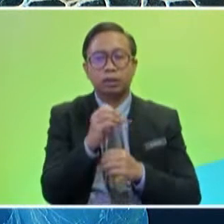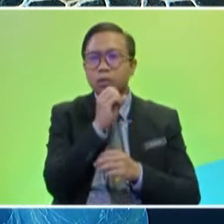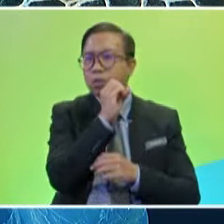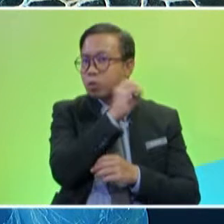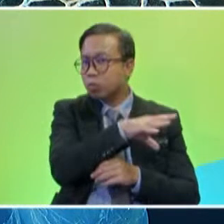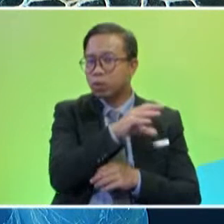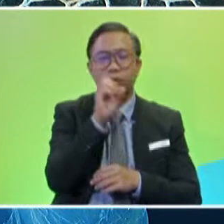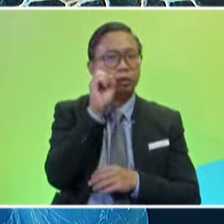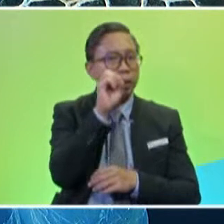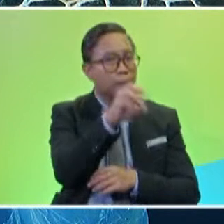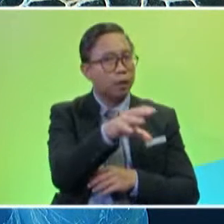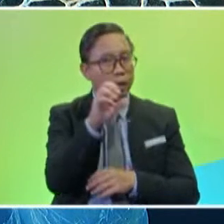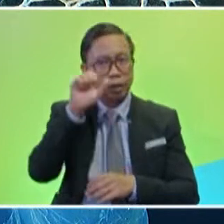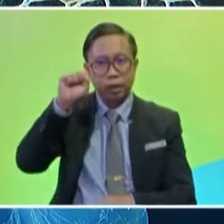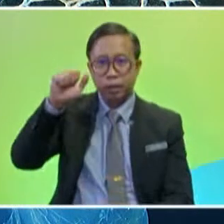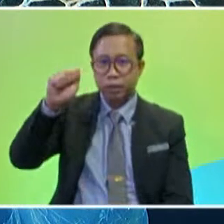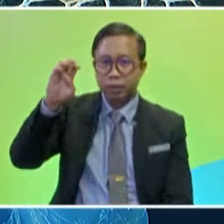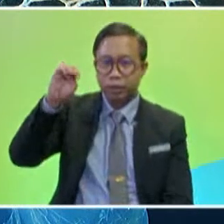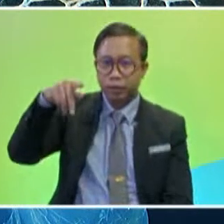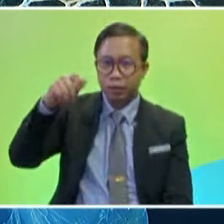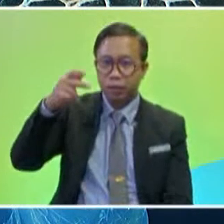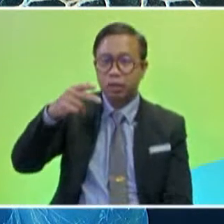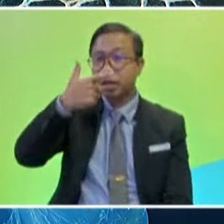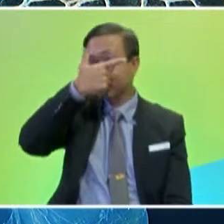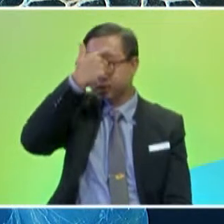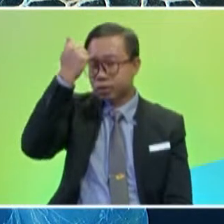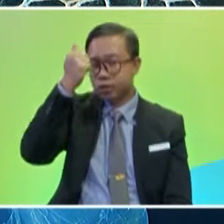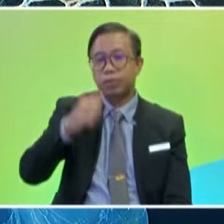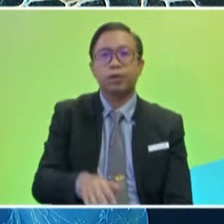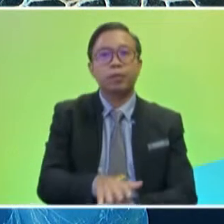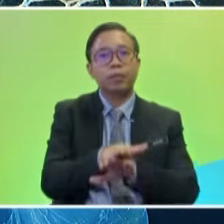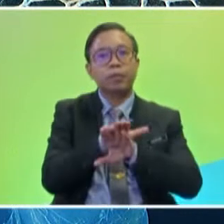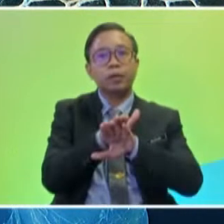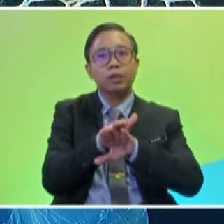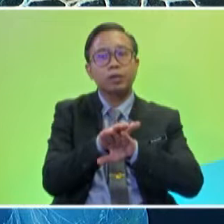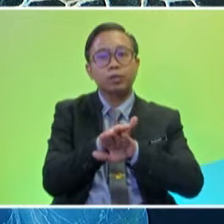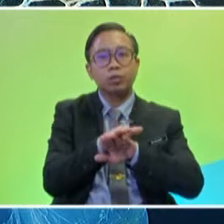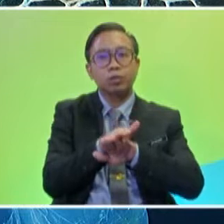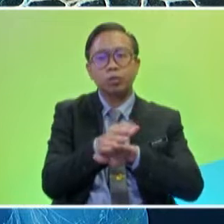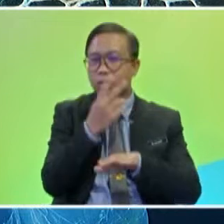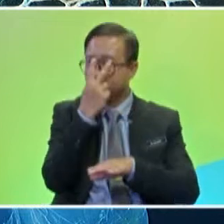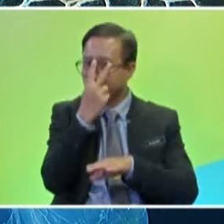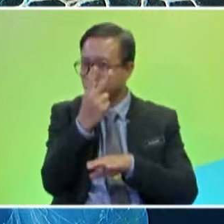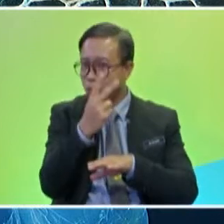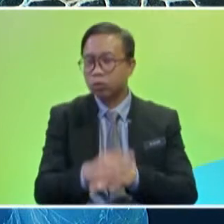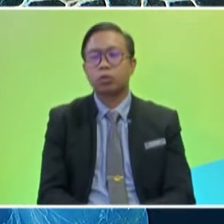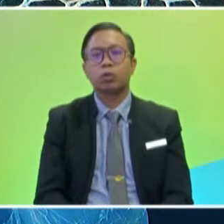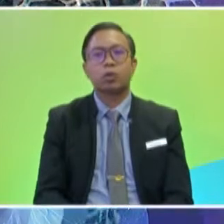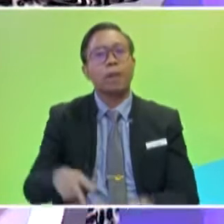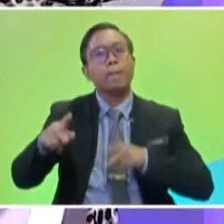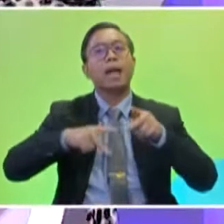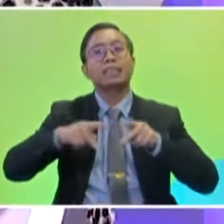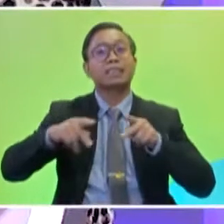5 Indonesia menyebabkan contohnya penyu Oke game lihai diingatkan Apa